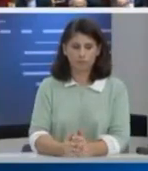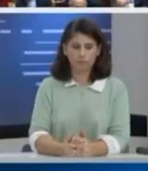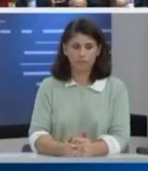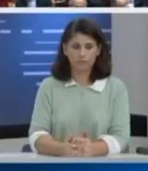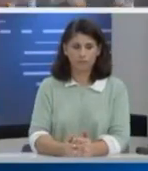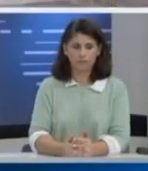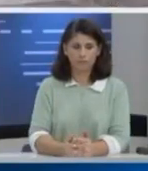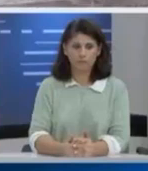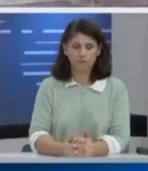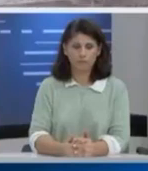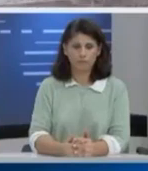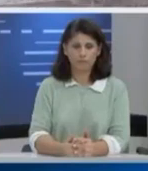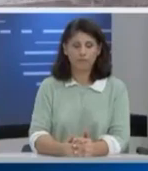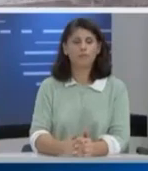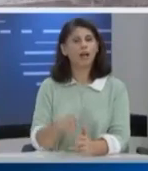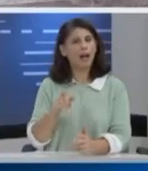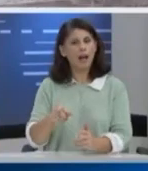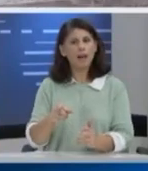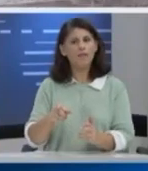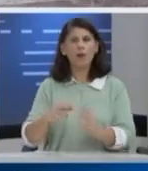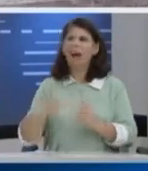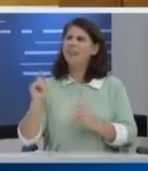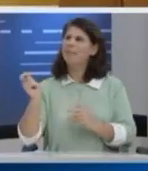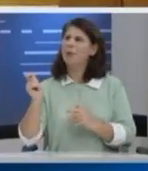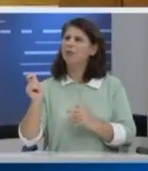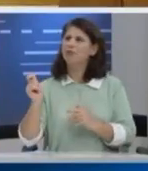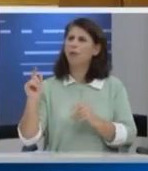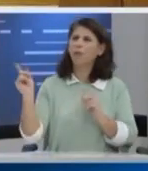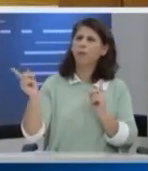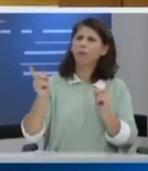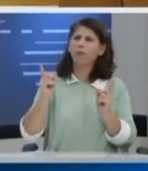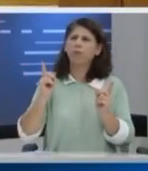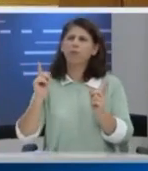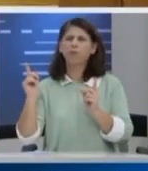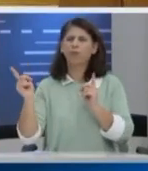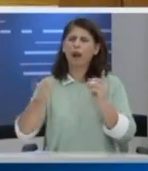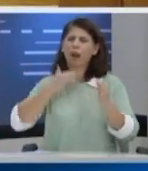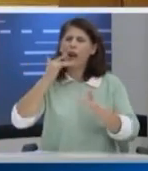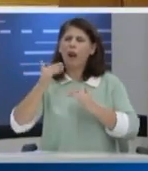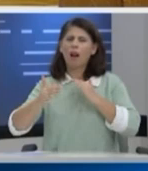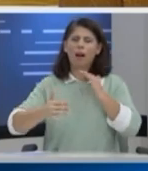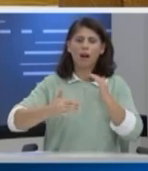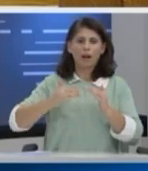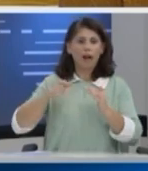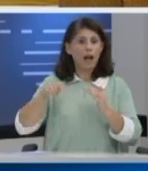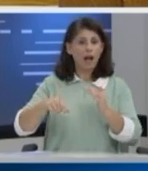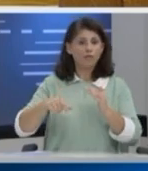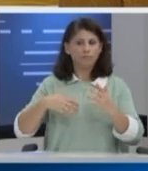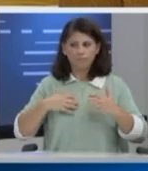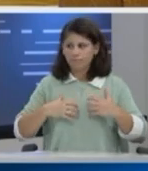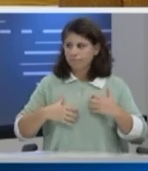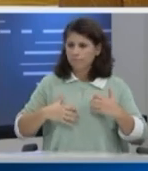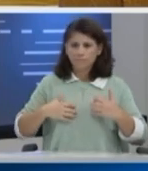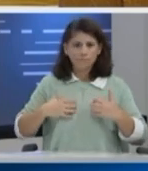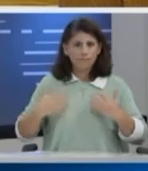Μέσα όμως στην αντιπολιτευτική παραζάλη των τελευταίων ημερών, μέσα στην